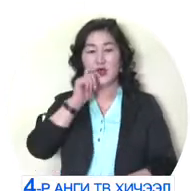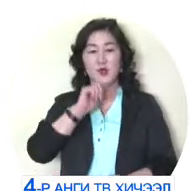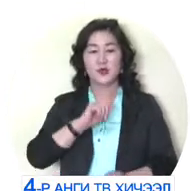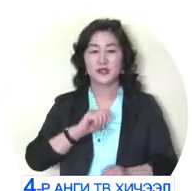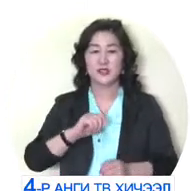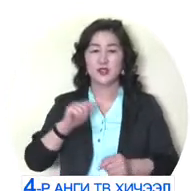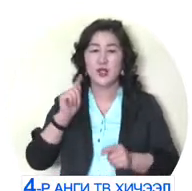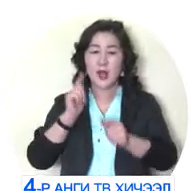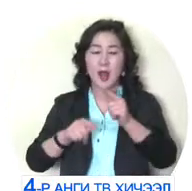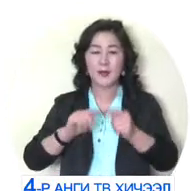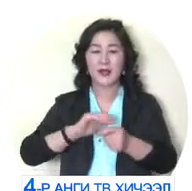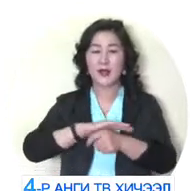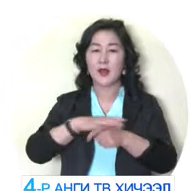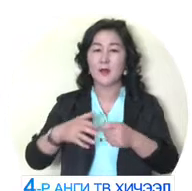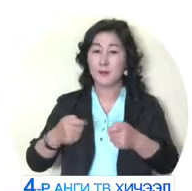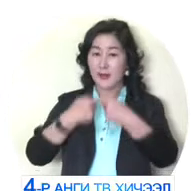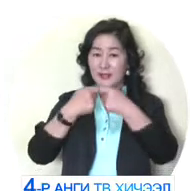Хүсэл нь дорол биелэлээ.